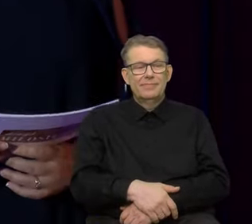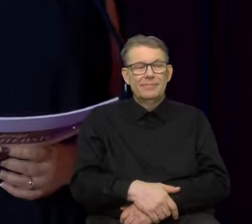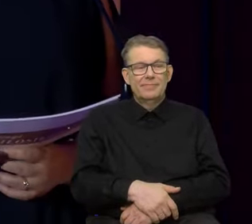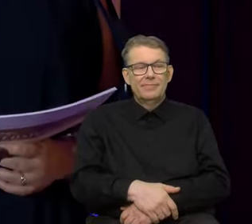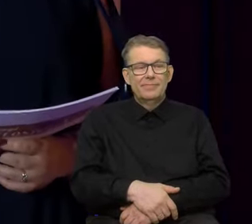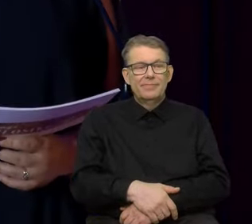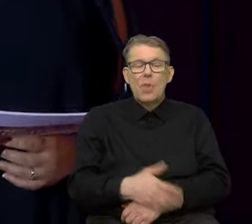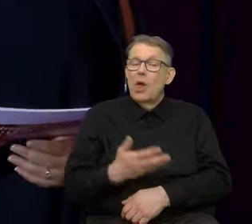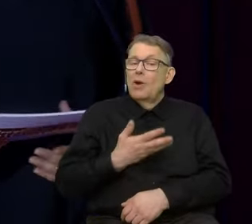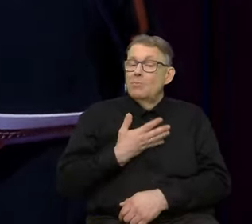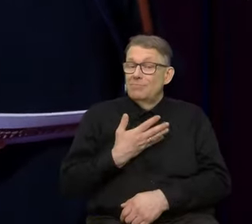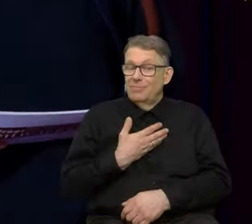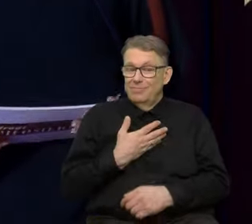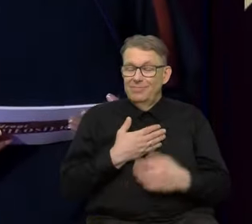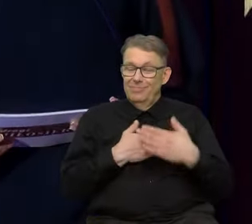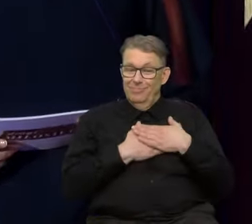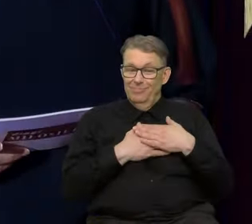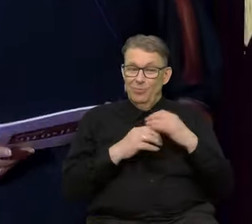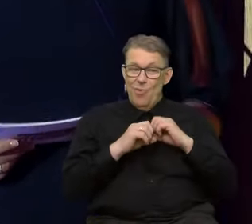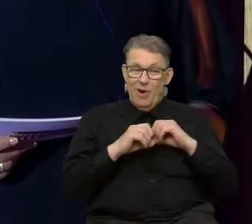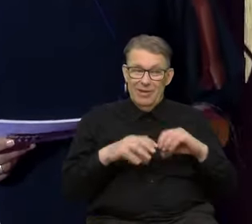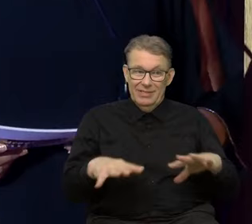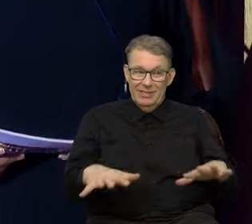W atmosferze miłosierdzia